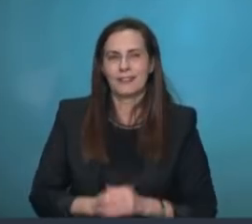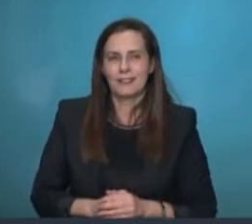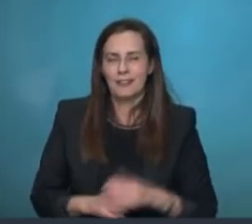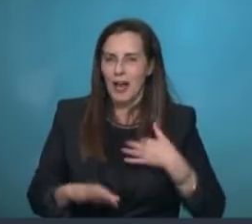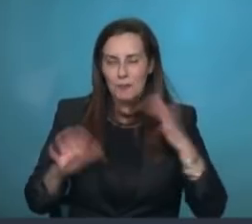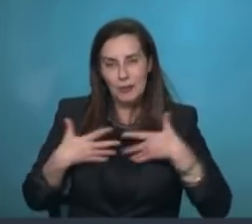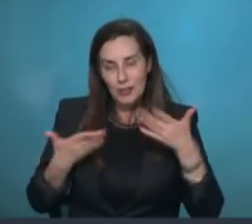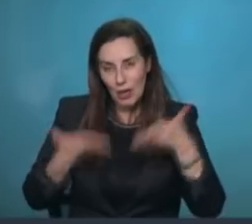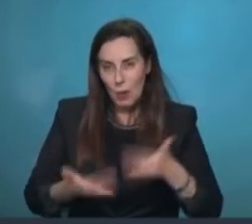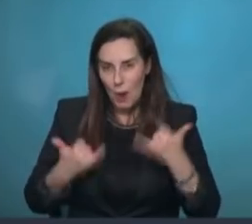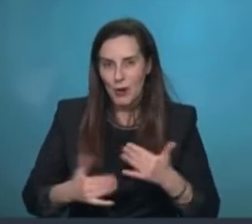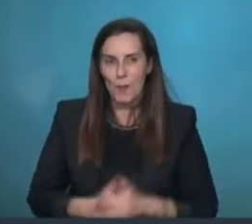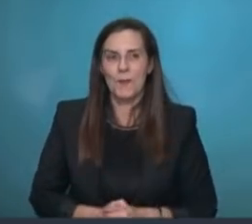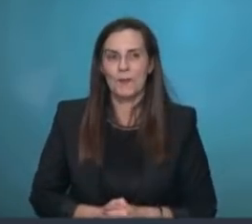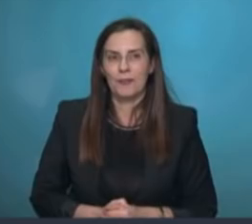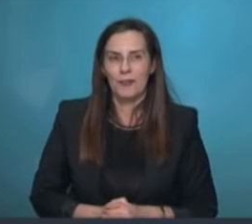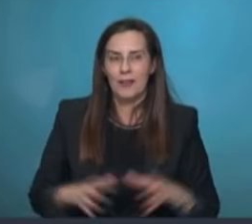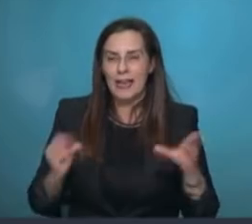be here with Kasro.